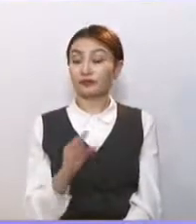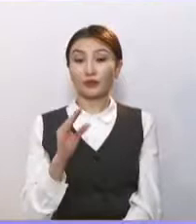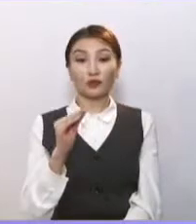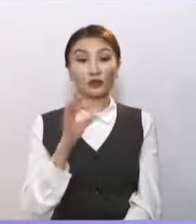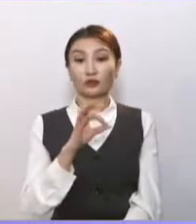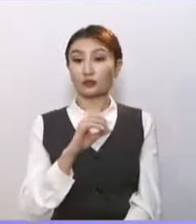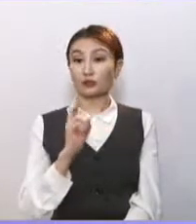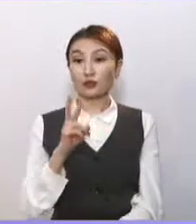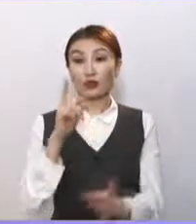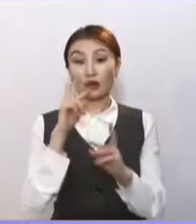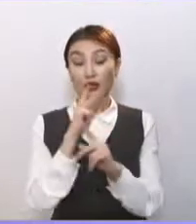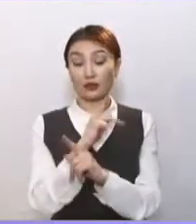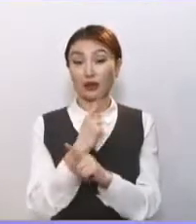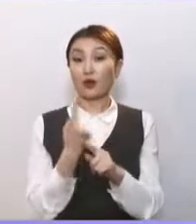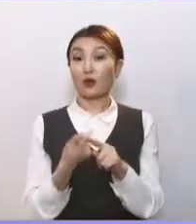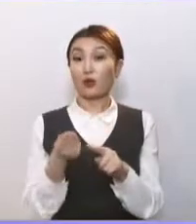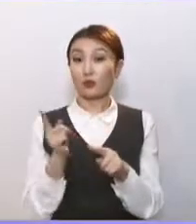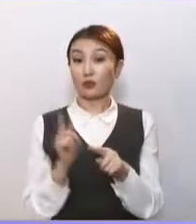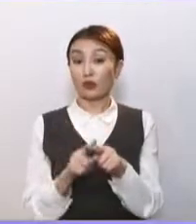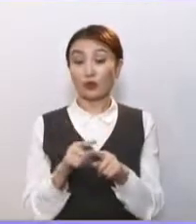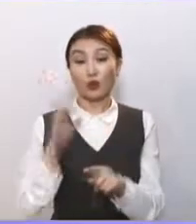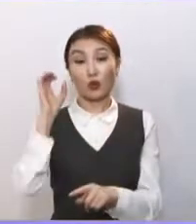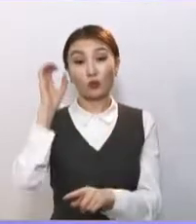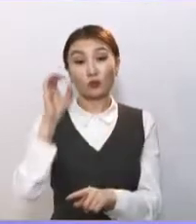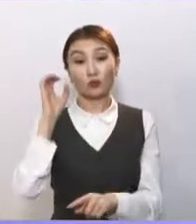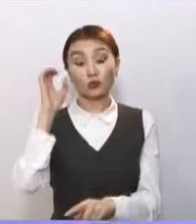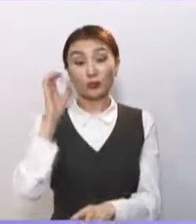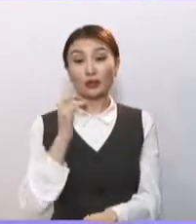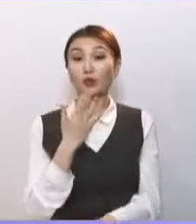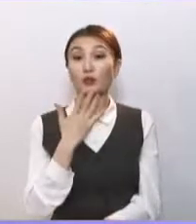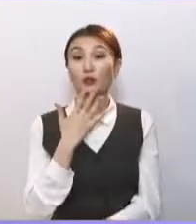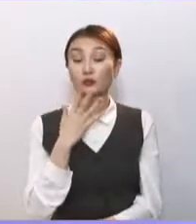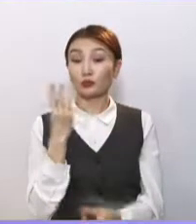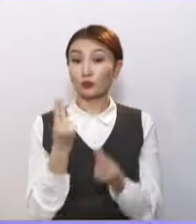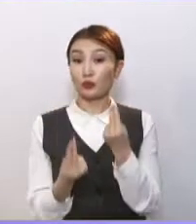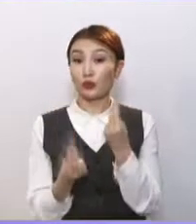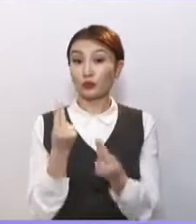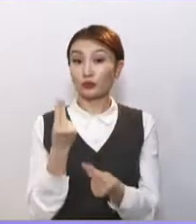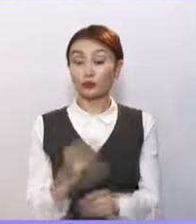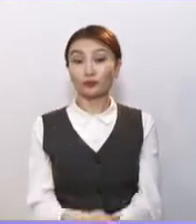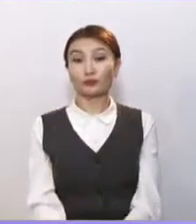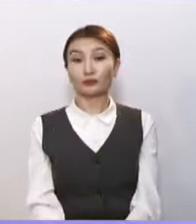Жок, ката. Бул өзбектин улуттук оюну.